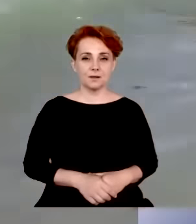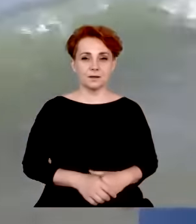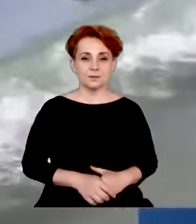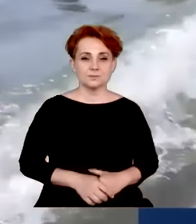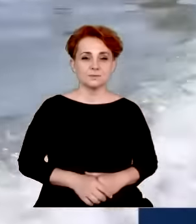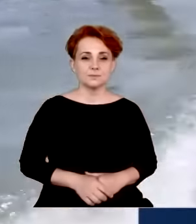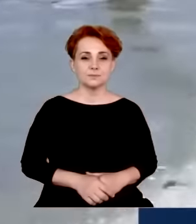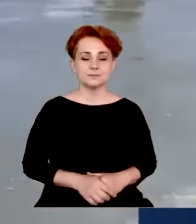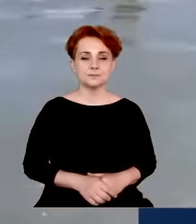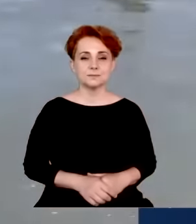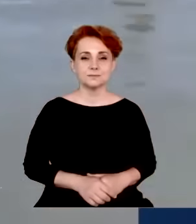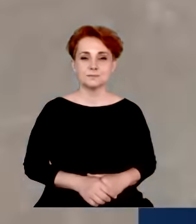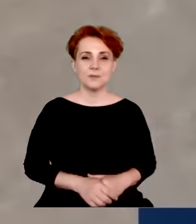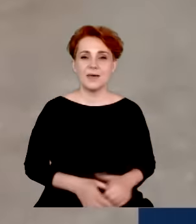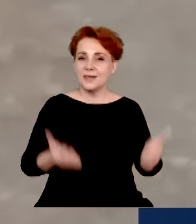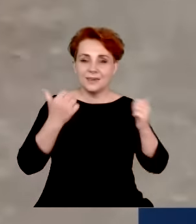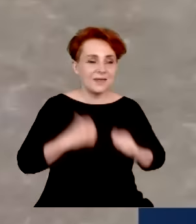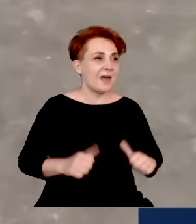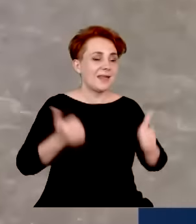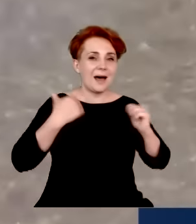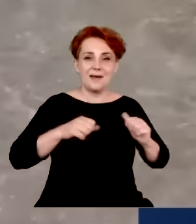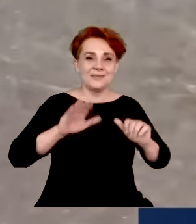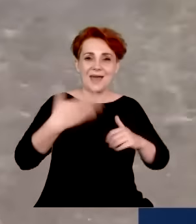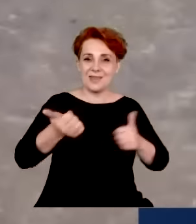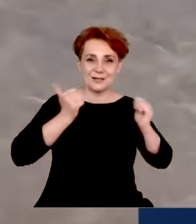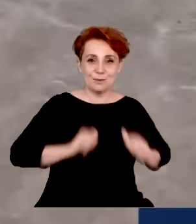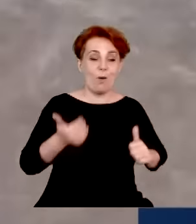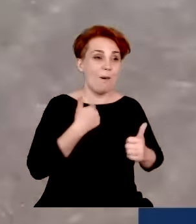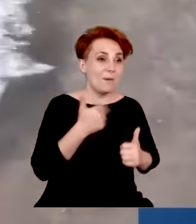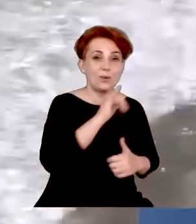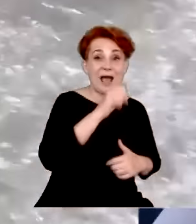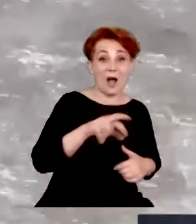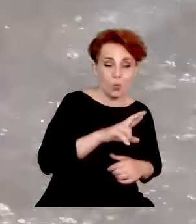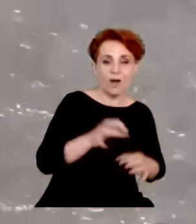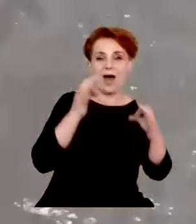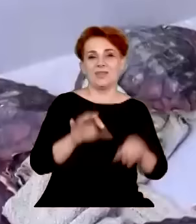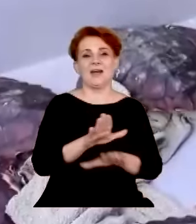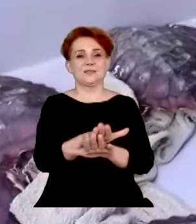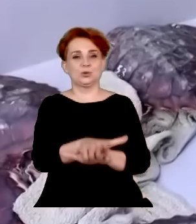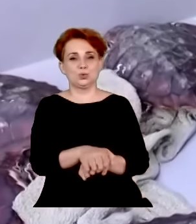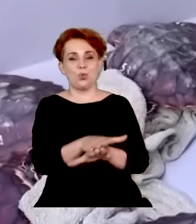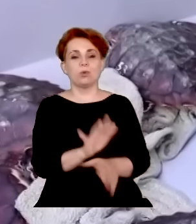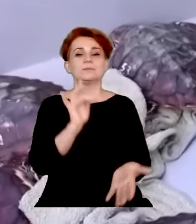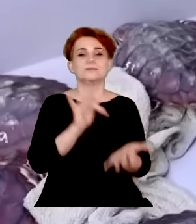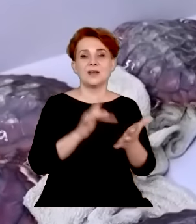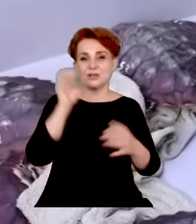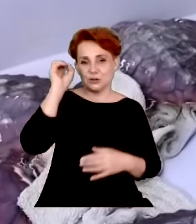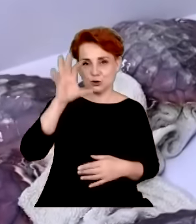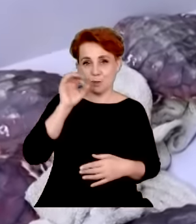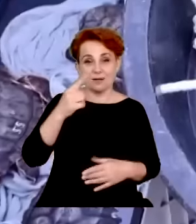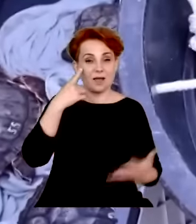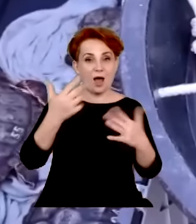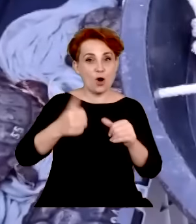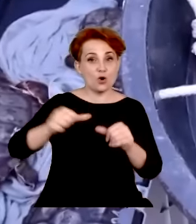Nie damy Państwu spokoju z tymi zwierzaczkami. Były jaguary w zoo w Meksyku, to teraz czas na żółwie na hiszpańskiej plaży. Niemal rok temu, właśnie tu,